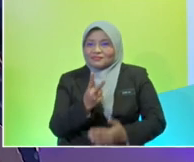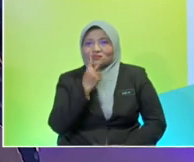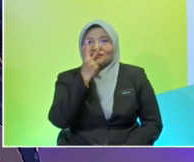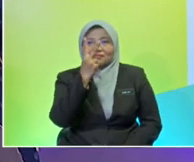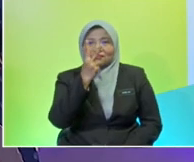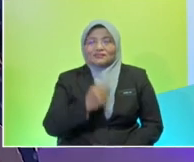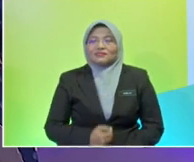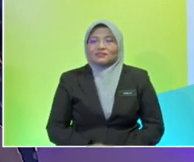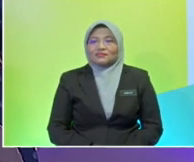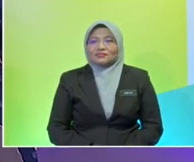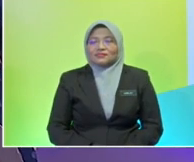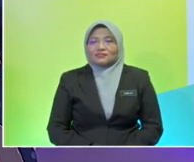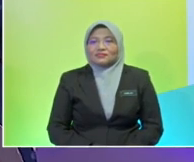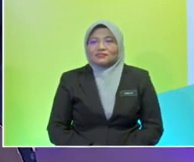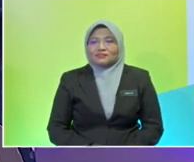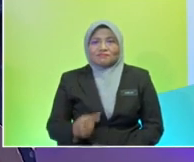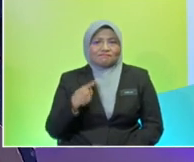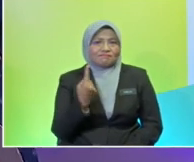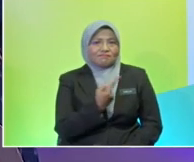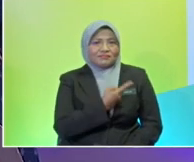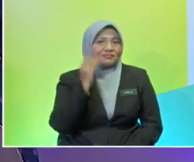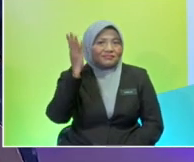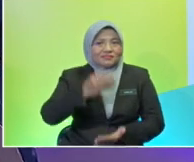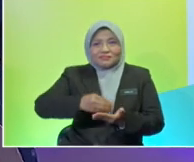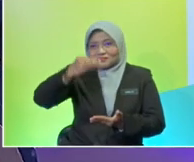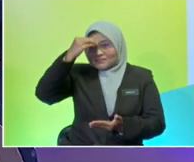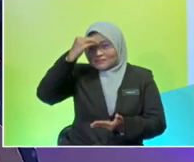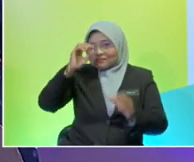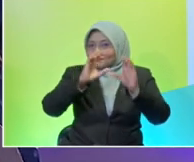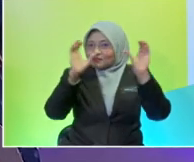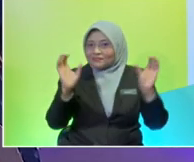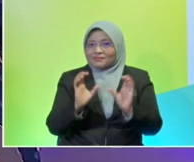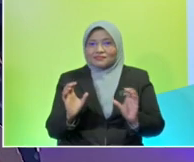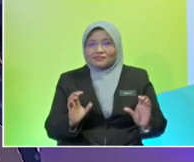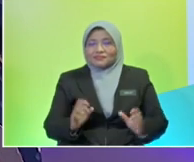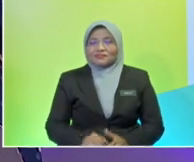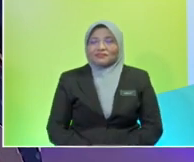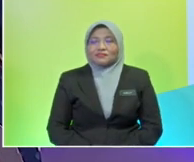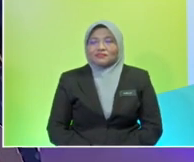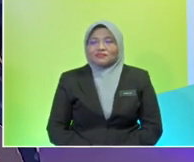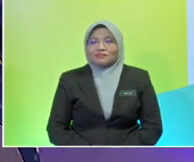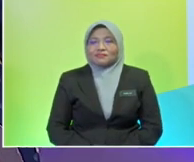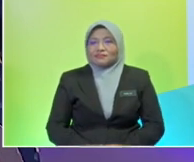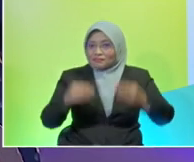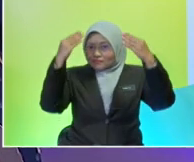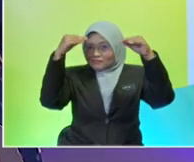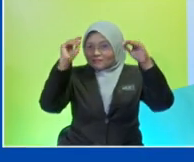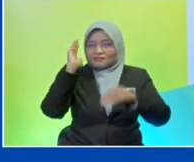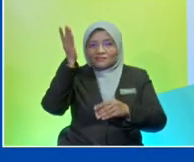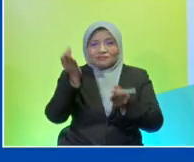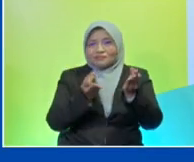ini yang kita akan belajar tentang cuaca di sebelum tuh saya guna Terangkan apa itu cuaca